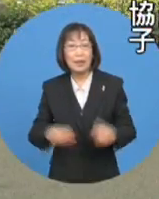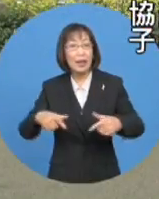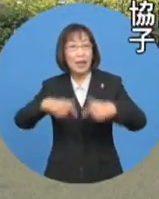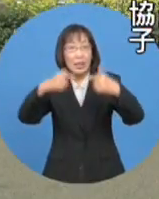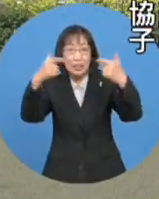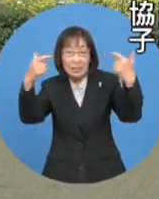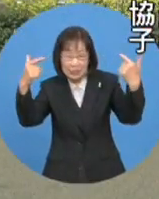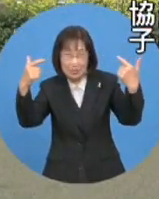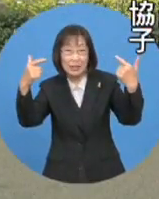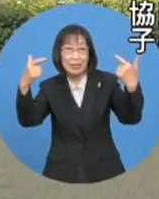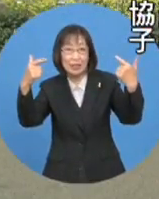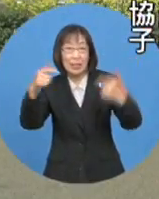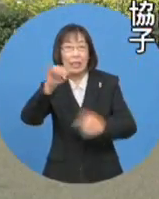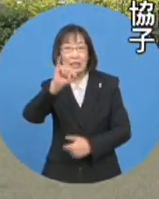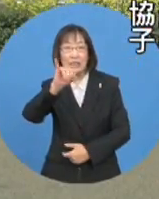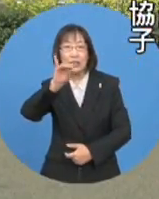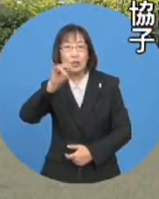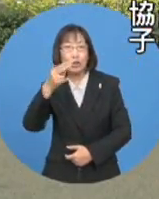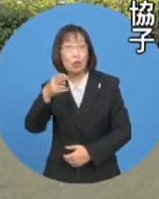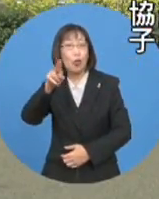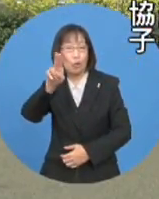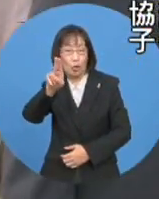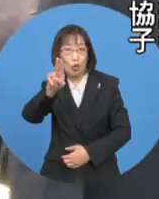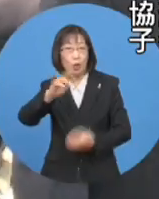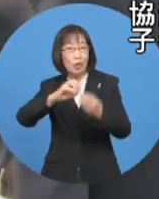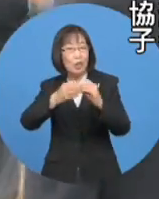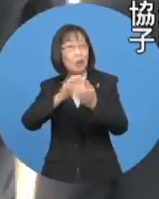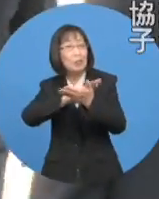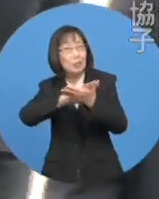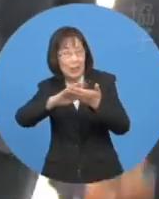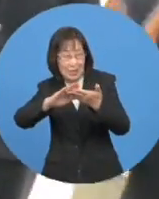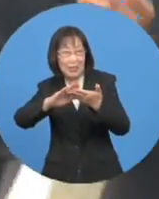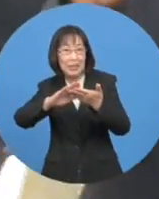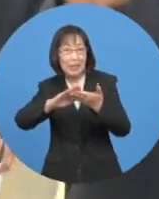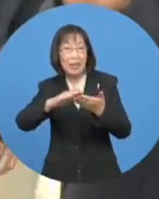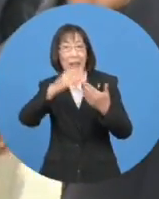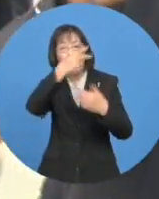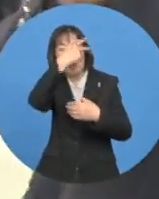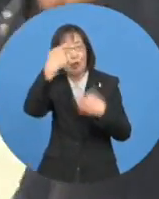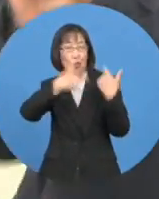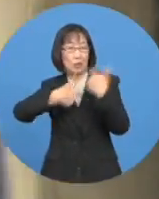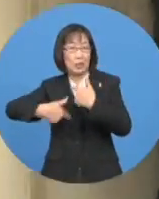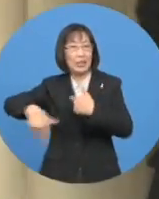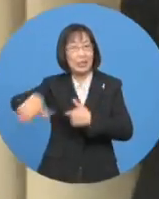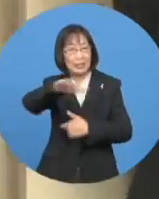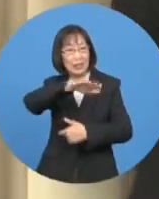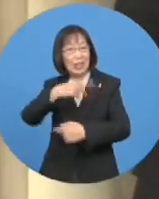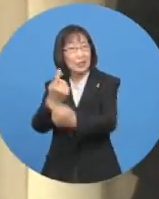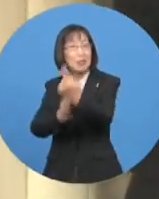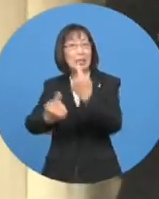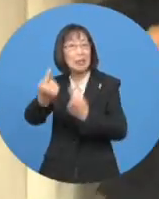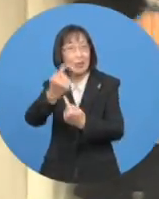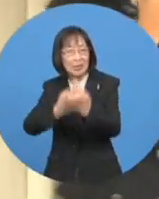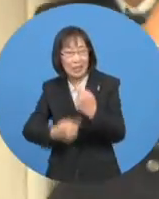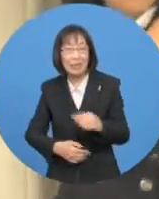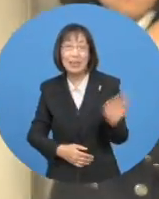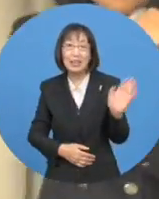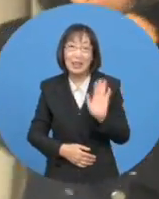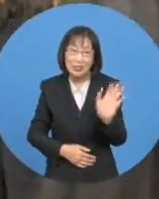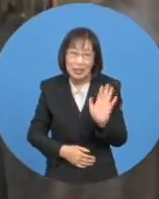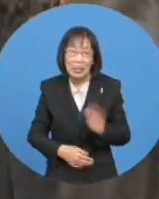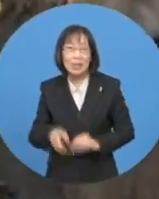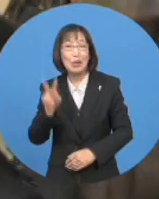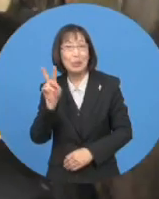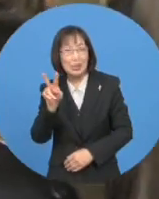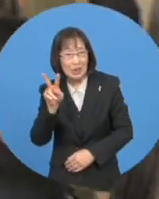色づき始めたイチョウの木。チャイムが鳴り、高校生たちが集まってきました。手を振ったり V サインした